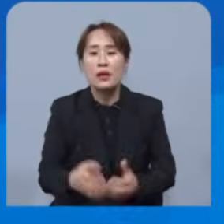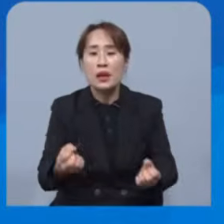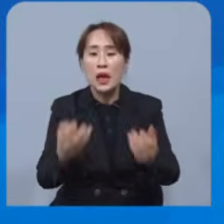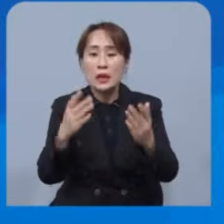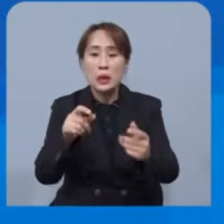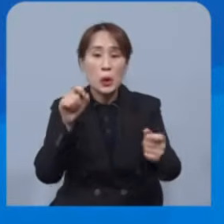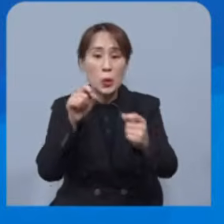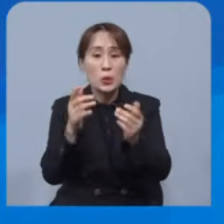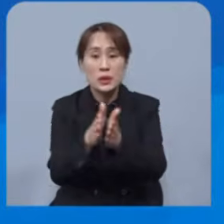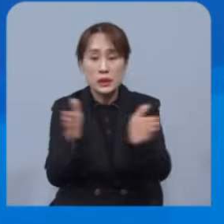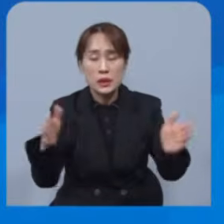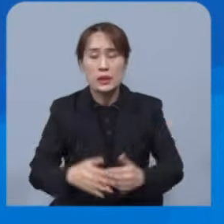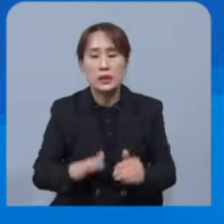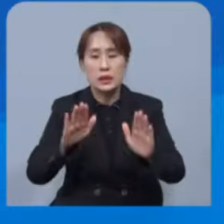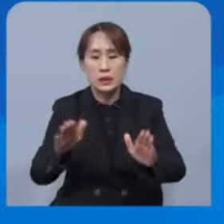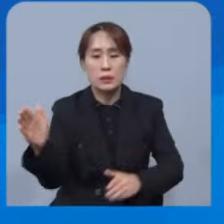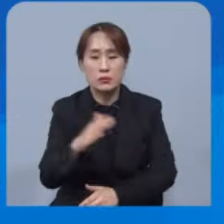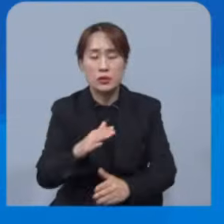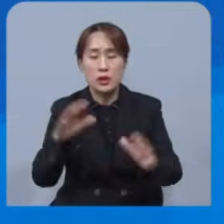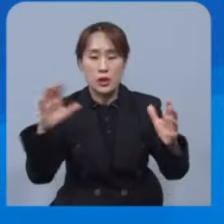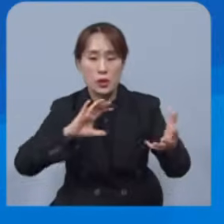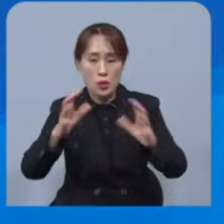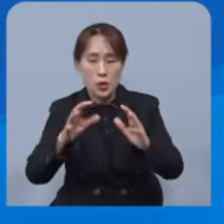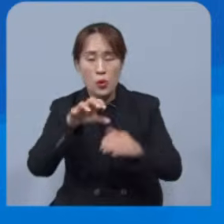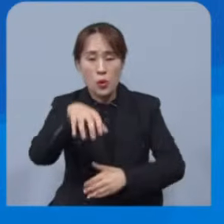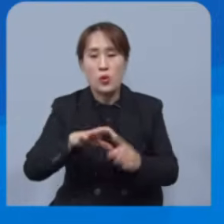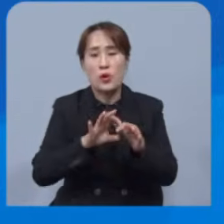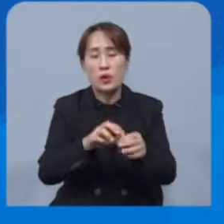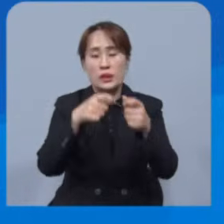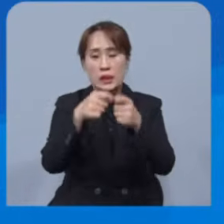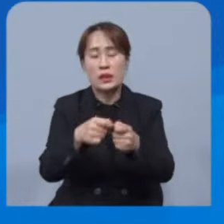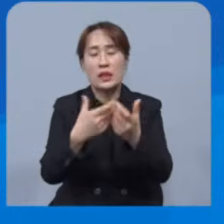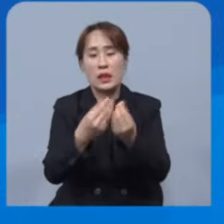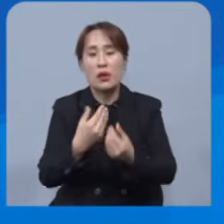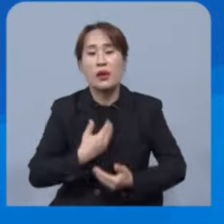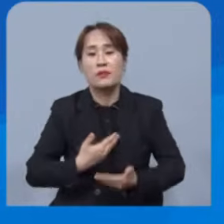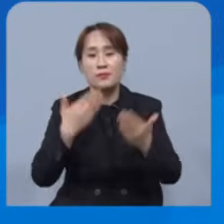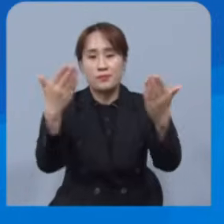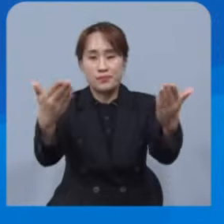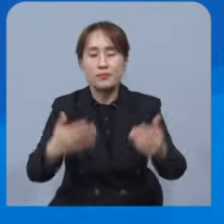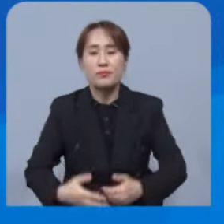곧 시작이 되겠는데요. 지금부터는 타운홀 미팅 현장 연결해서 자세한 내용 들어보겠습니다.